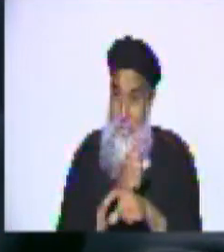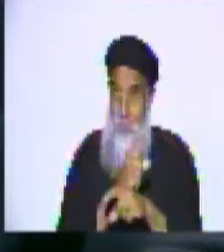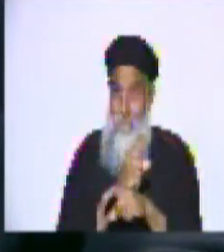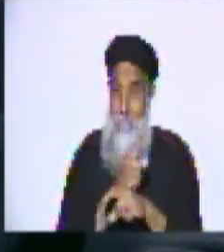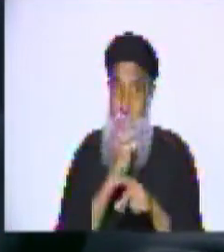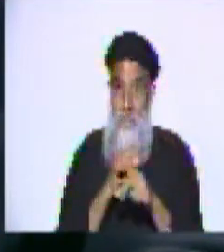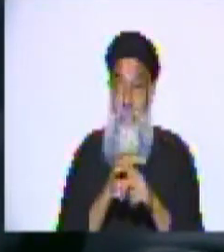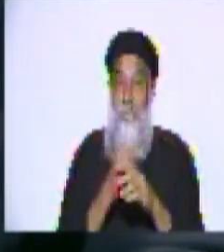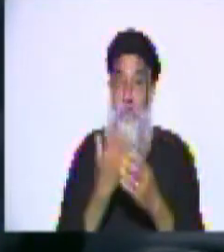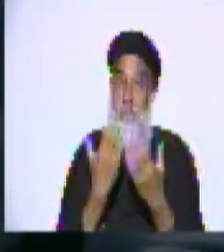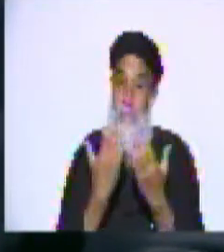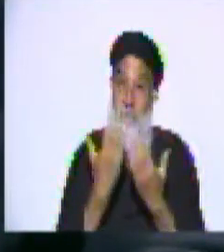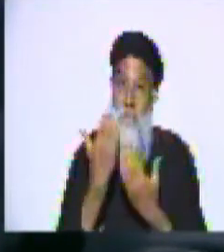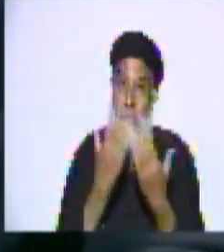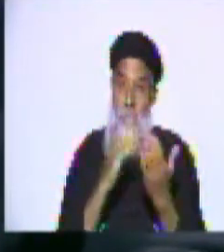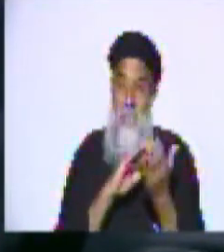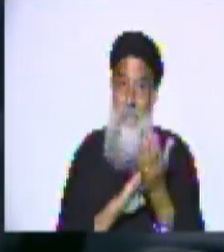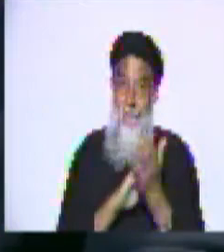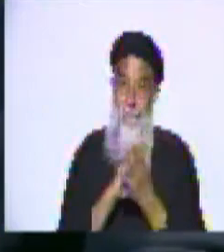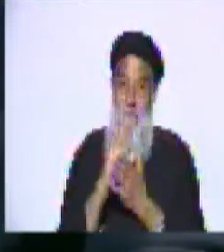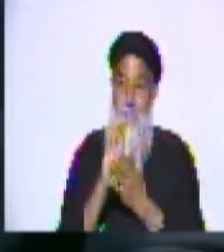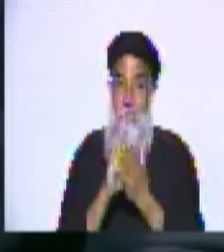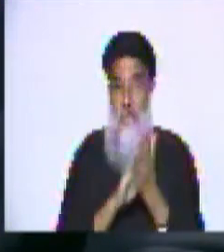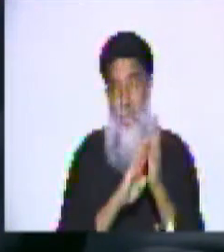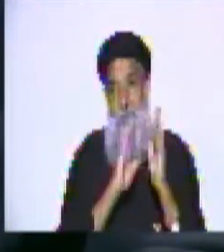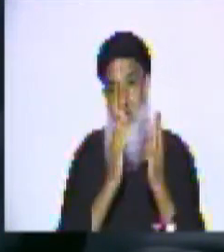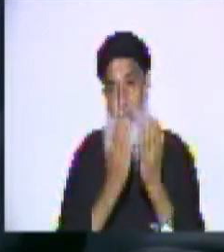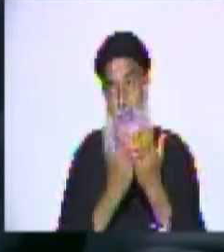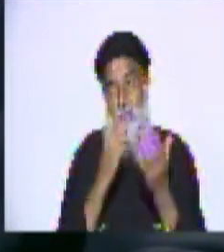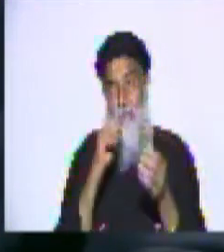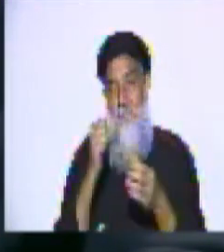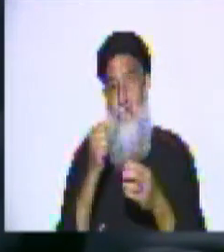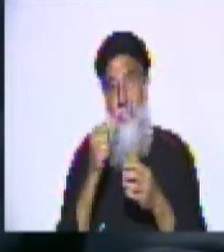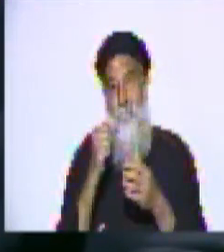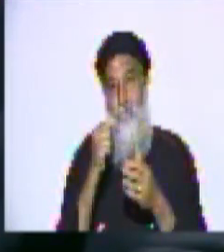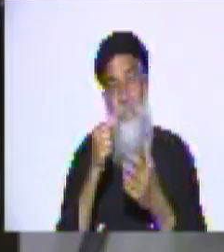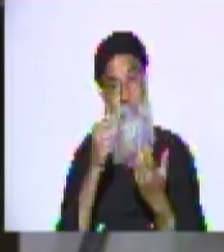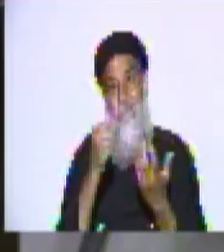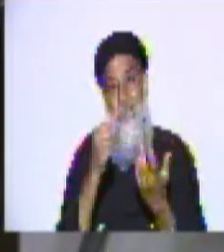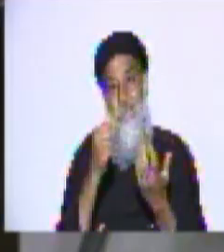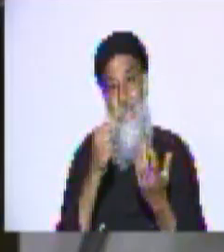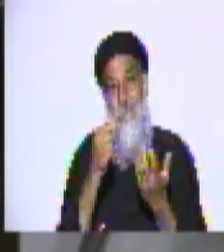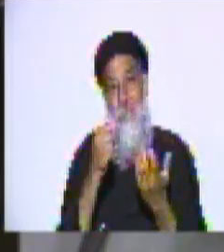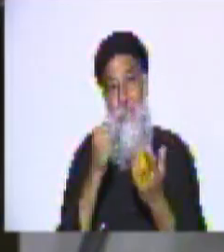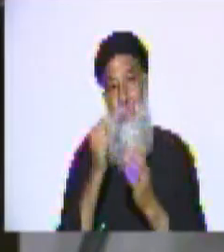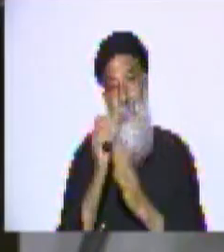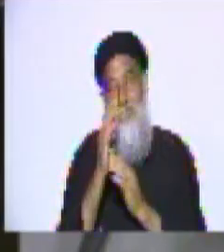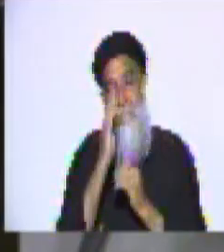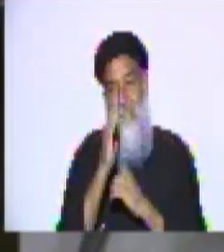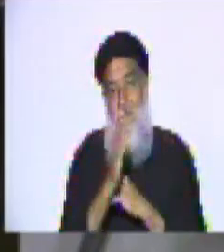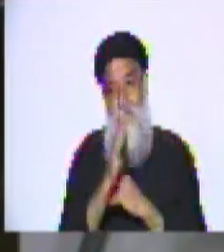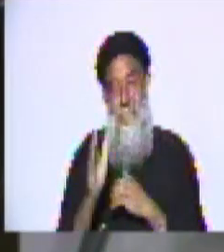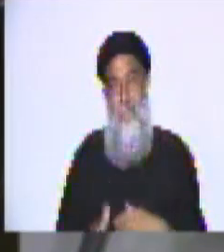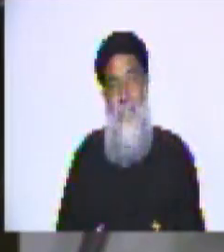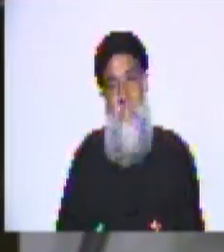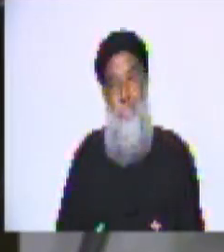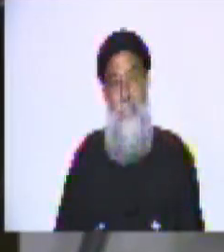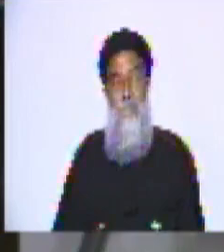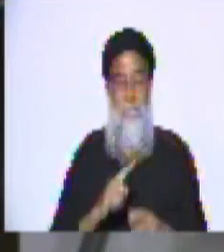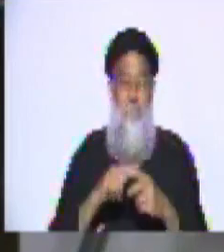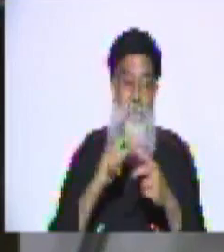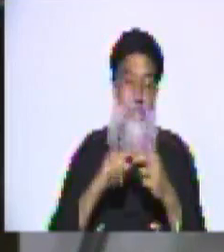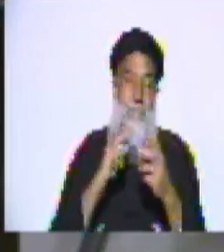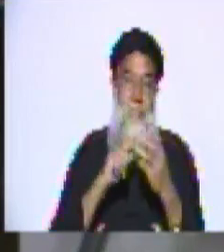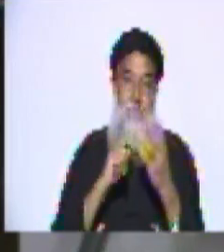والحاجة للصلاة والحاجة الى وضع الايدي. تمام. وضع اليد معناها ملكية